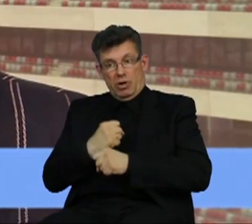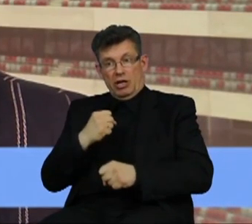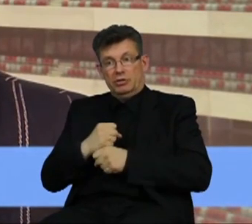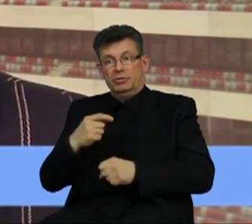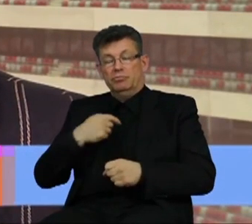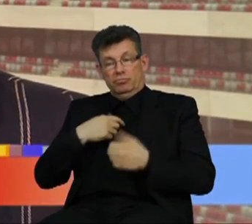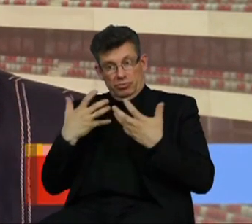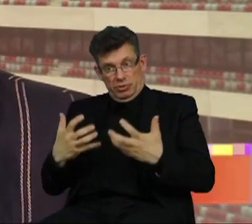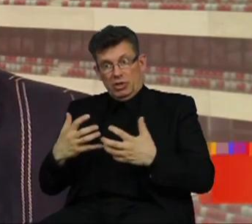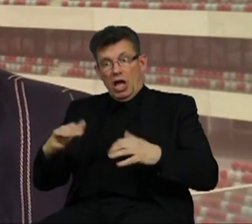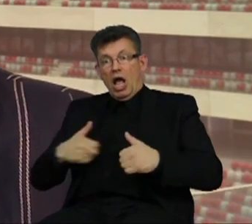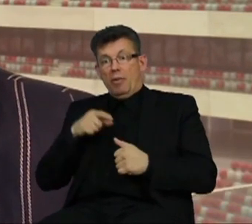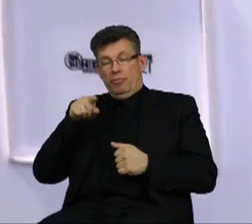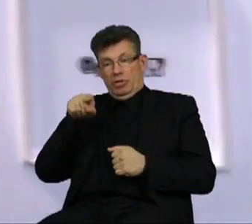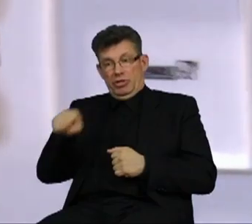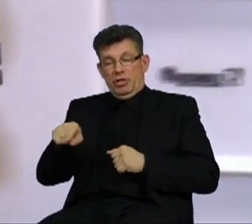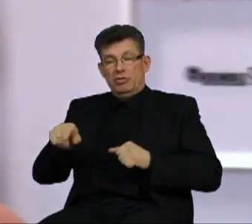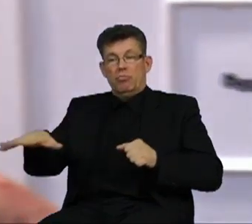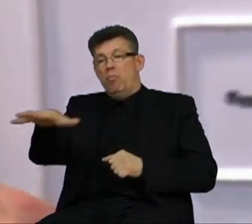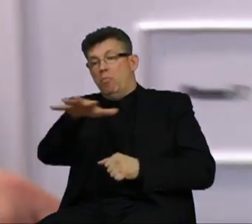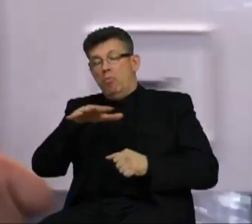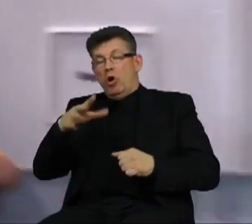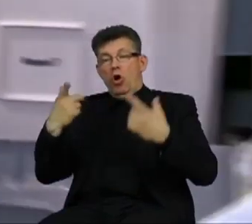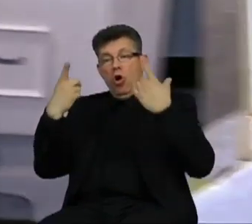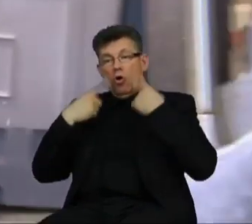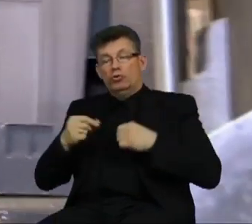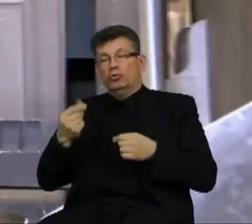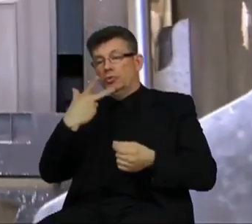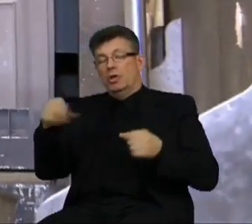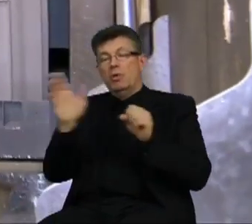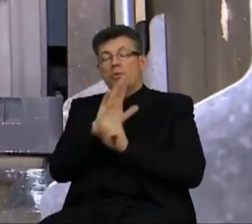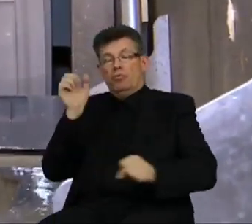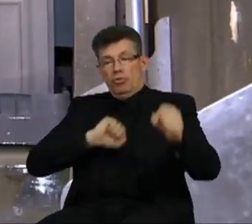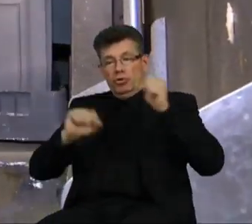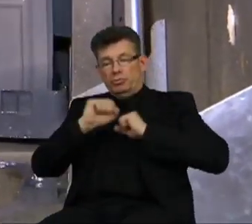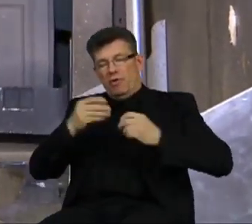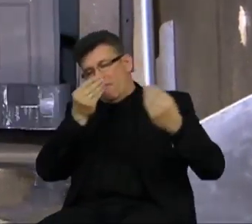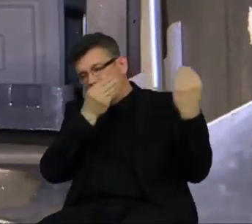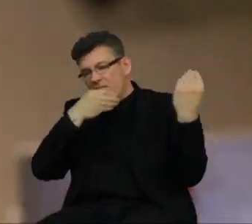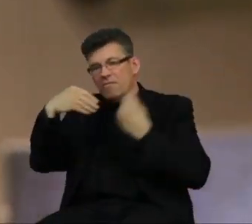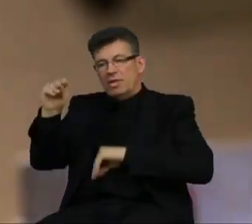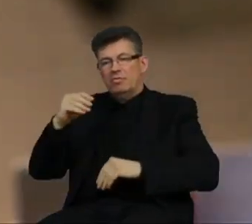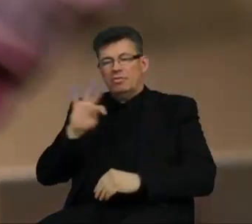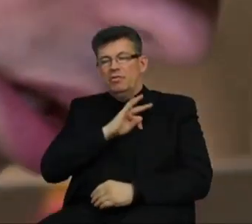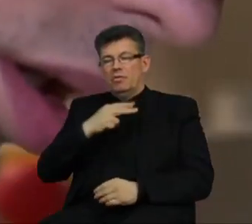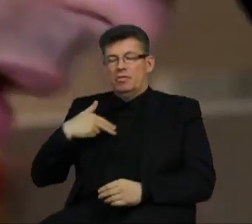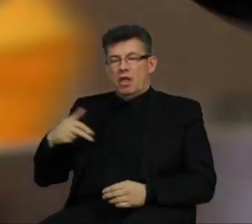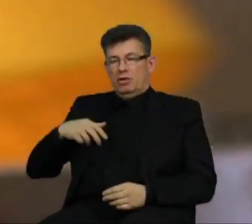na takim poziomie strategicznym, żeby osób niepełnosprawnych jak najwięcej znalazło się w naszym zespole.